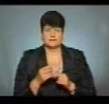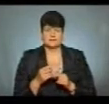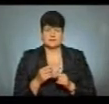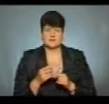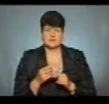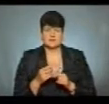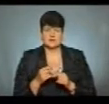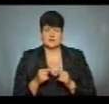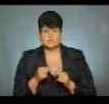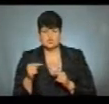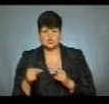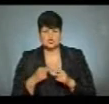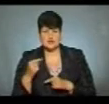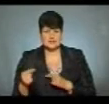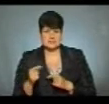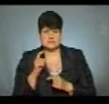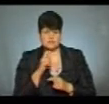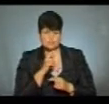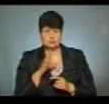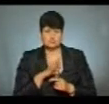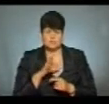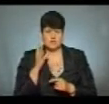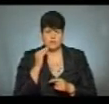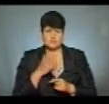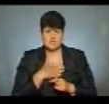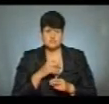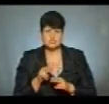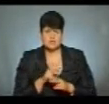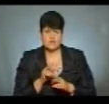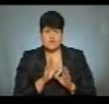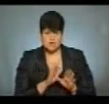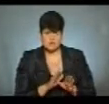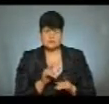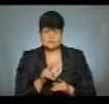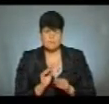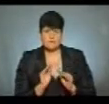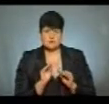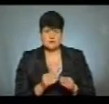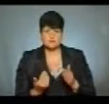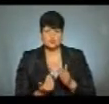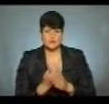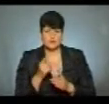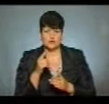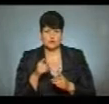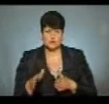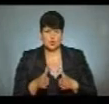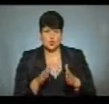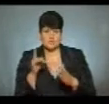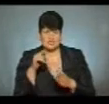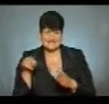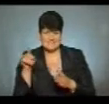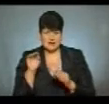Слід зауважити, що враховані були наші зауваження частково. Там поставлені нові дорожні знаки на заміну